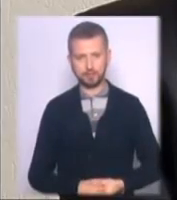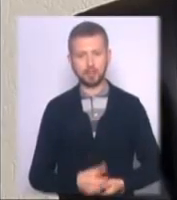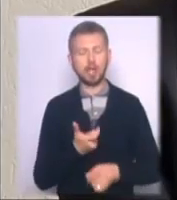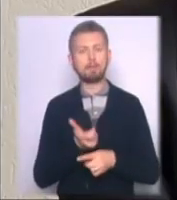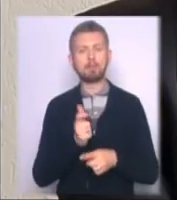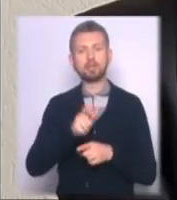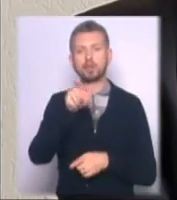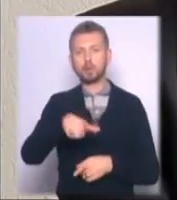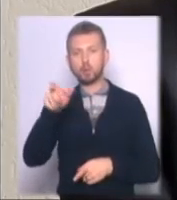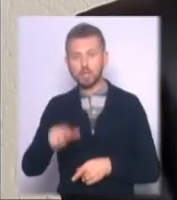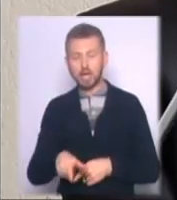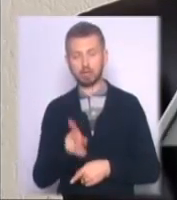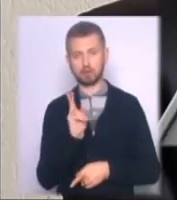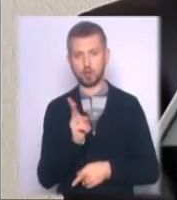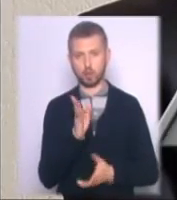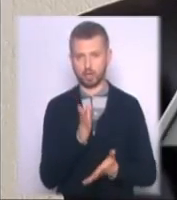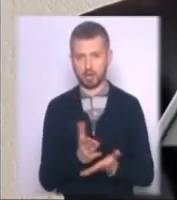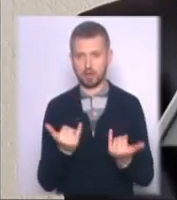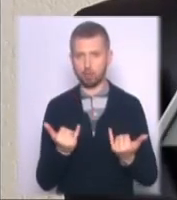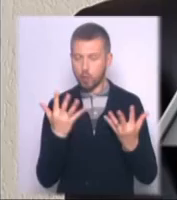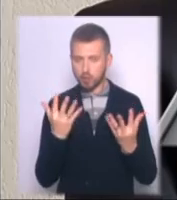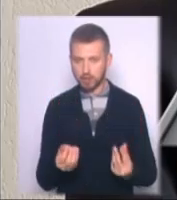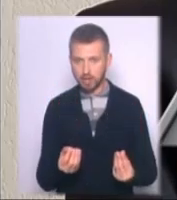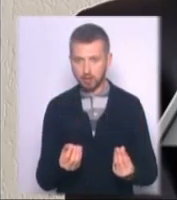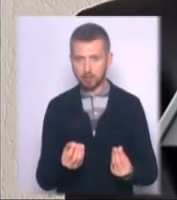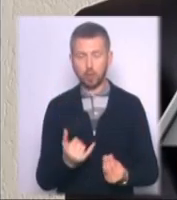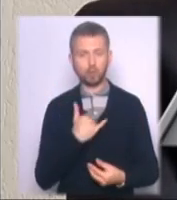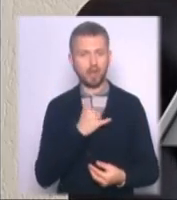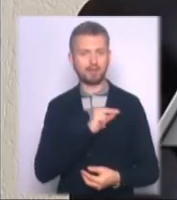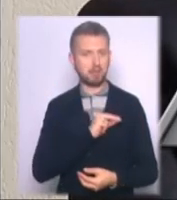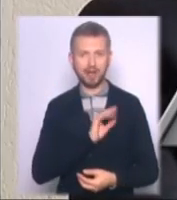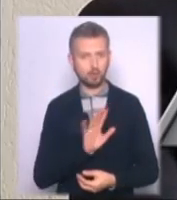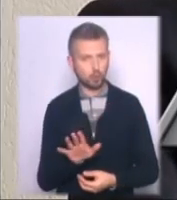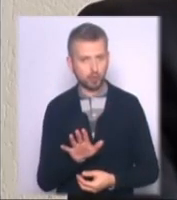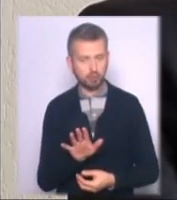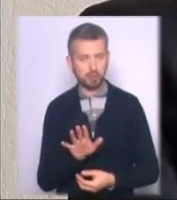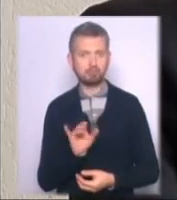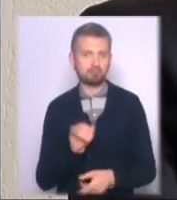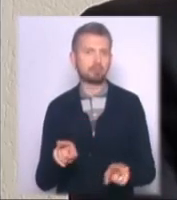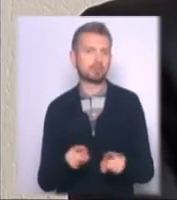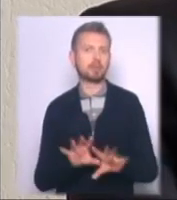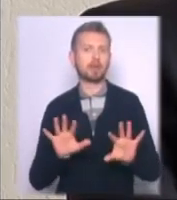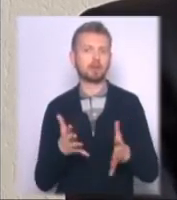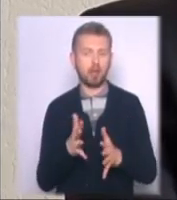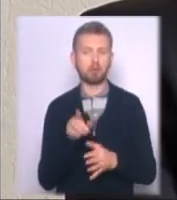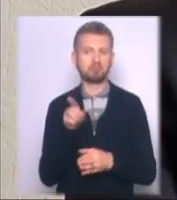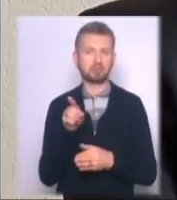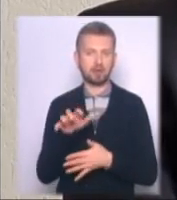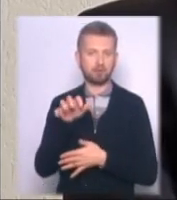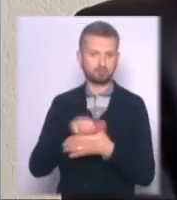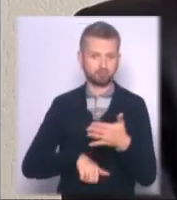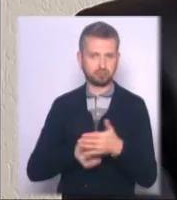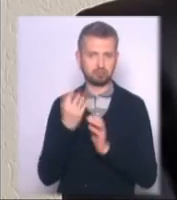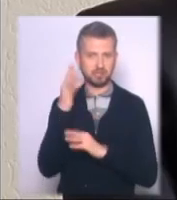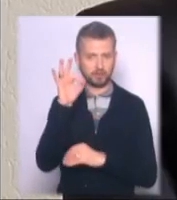Більшість людей, які є на сьогоднішній день у нас непрацюючими, і ну, так сталося, що з них, як ви сказали, зняли ці